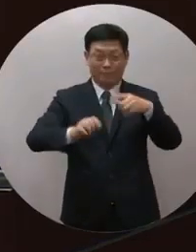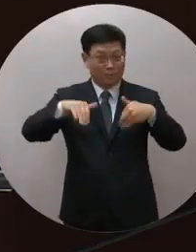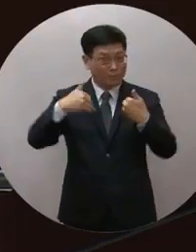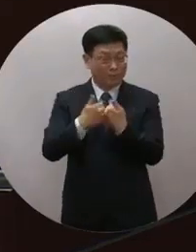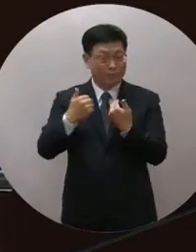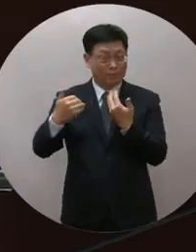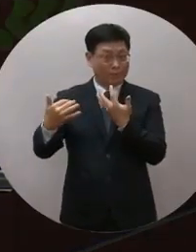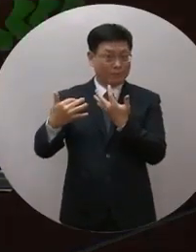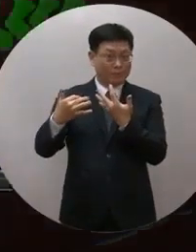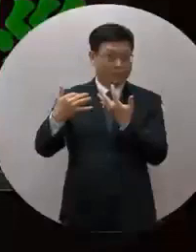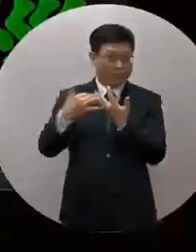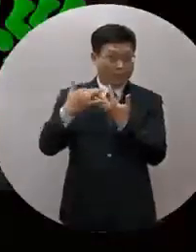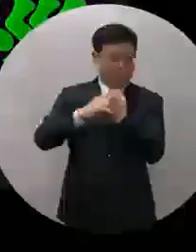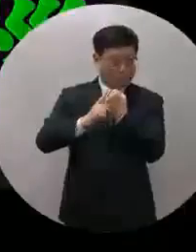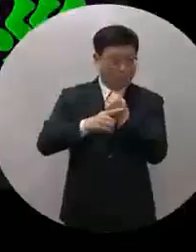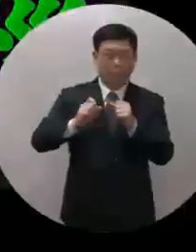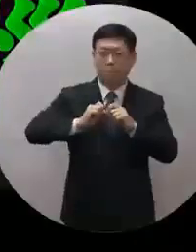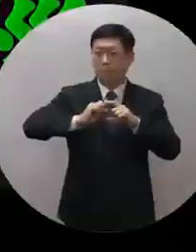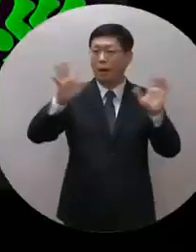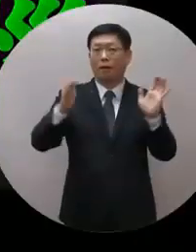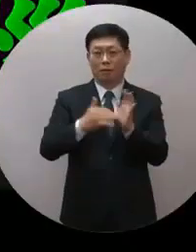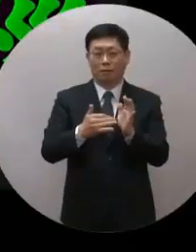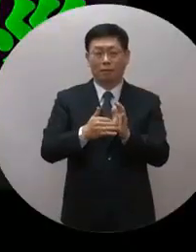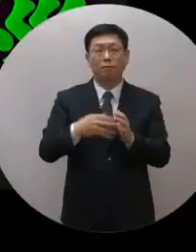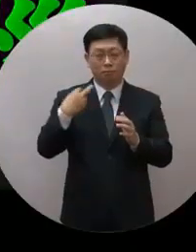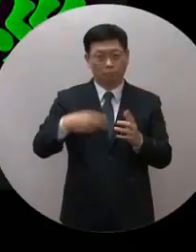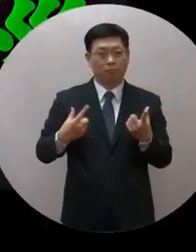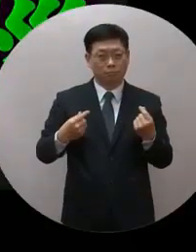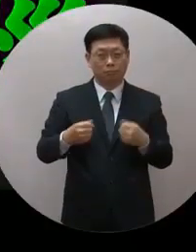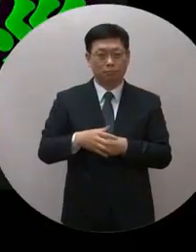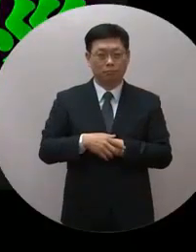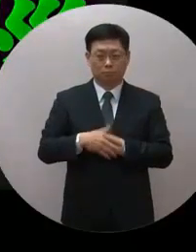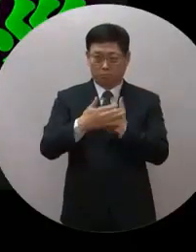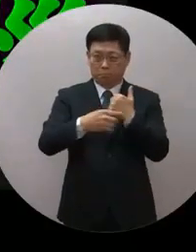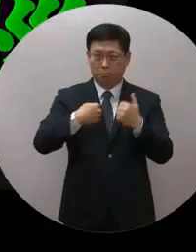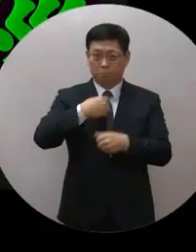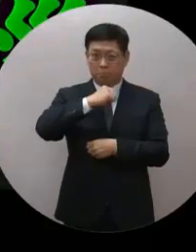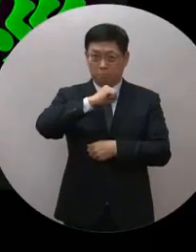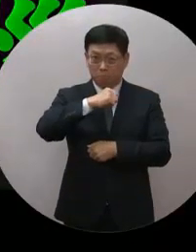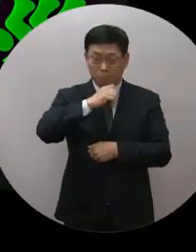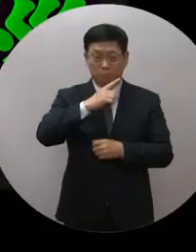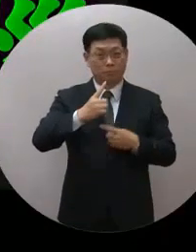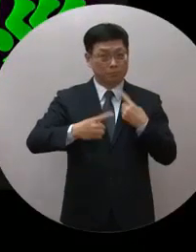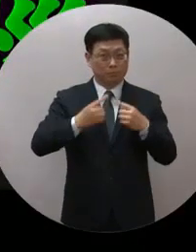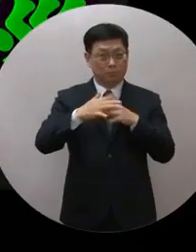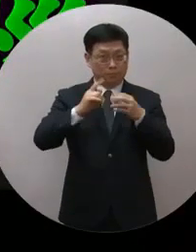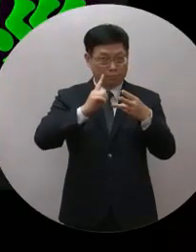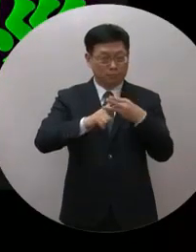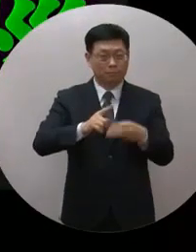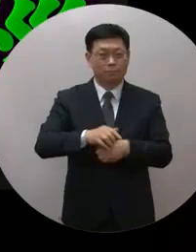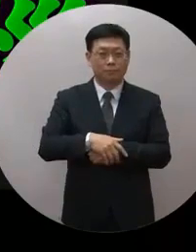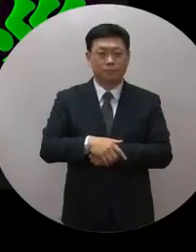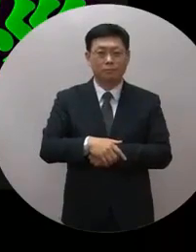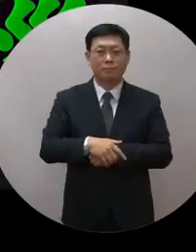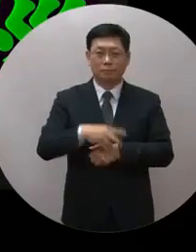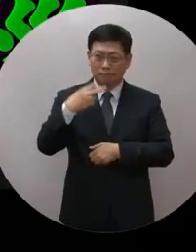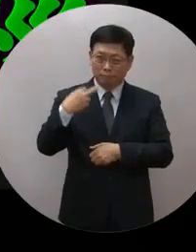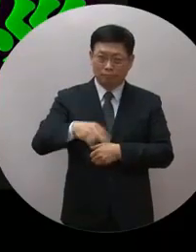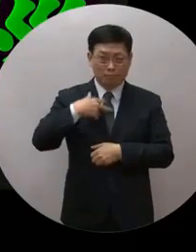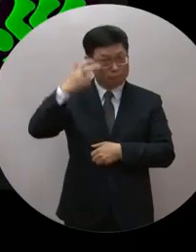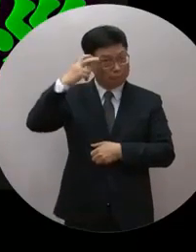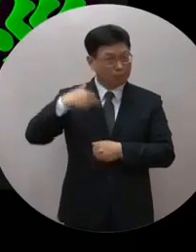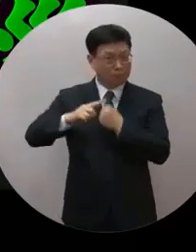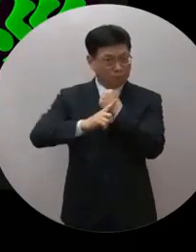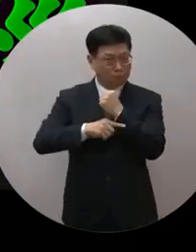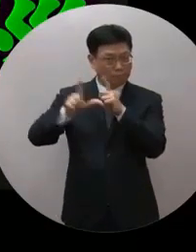透法公布施行，我们也要坚定地维护台湾自由民主的体制跟宪